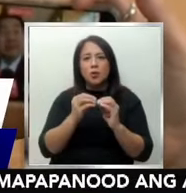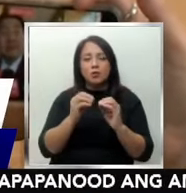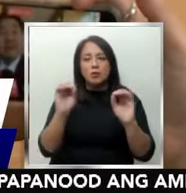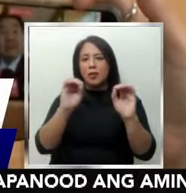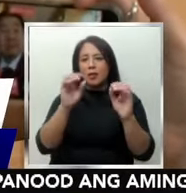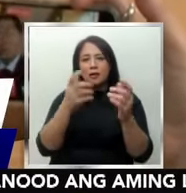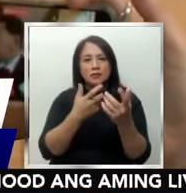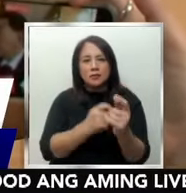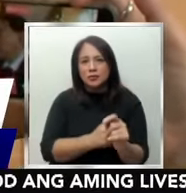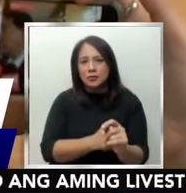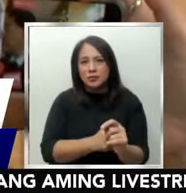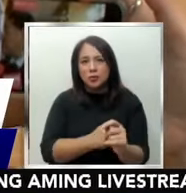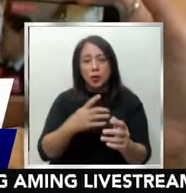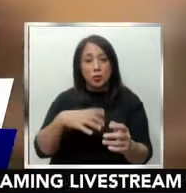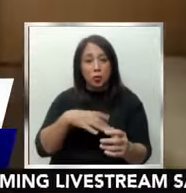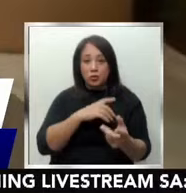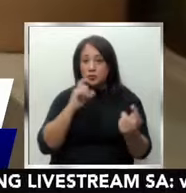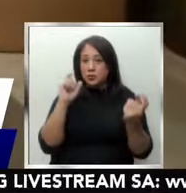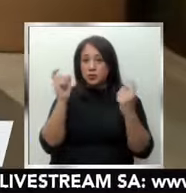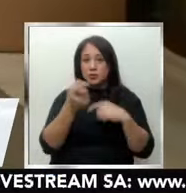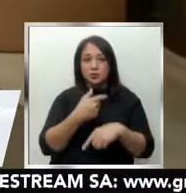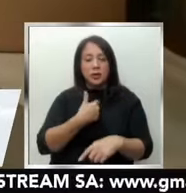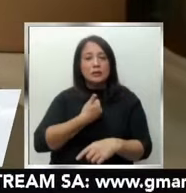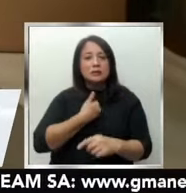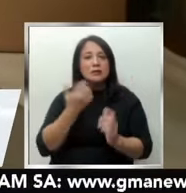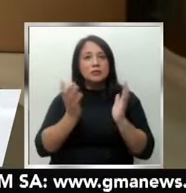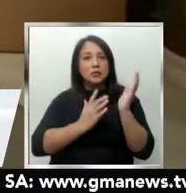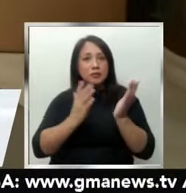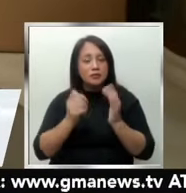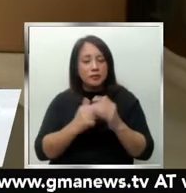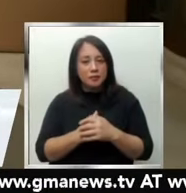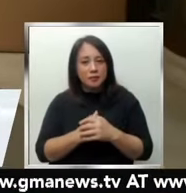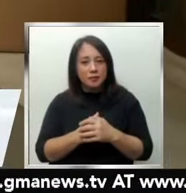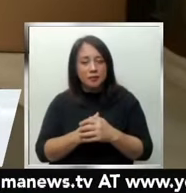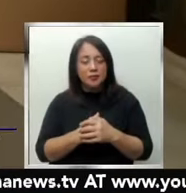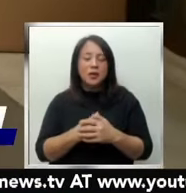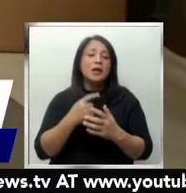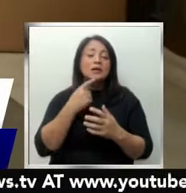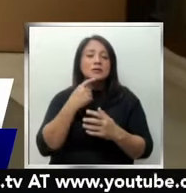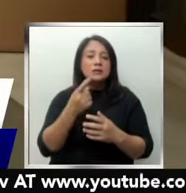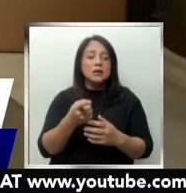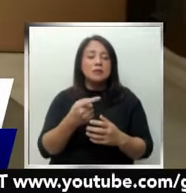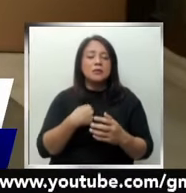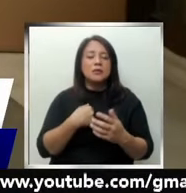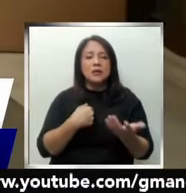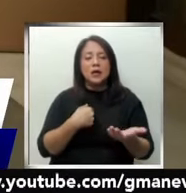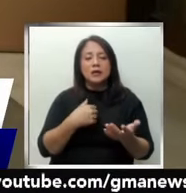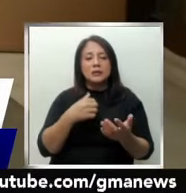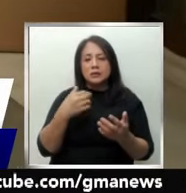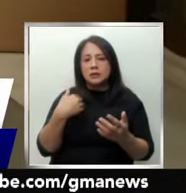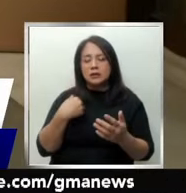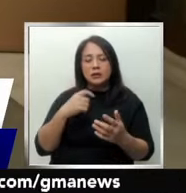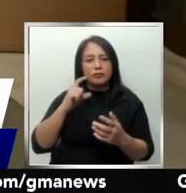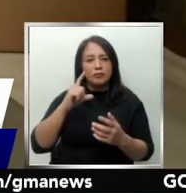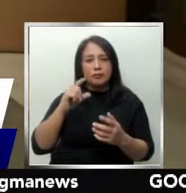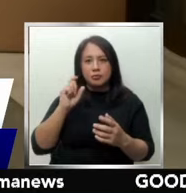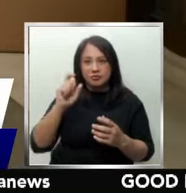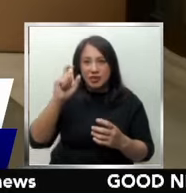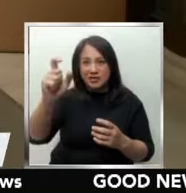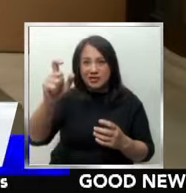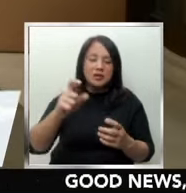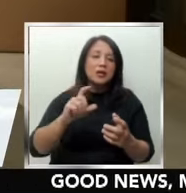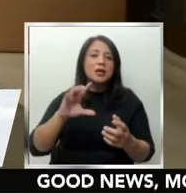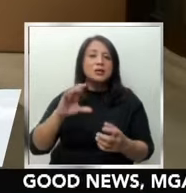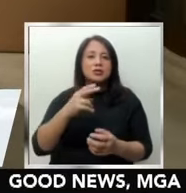amendments because it will be self-serving ayon sa house committee and constitutional amendments hindi minamadali ng camera ang Chacha